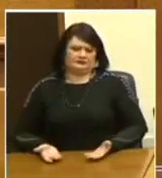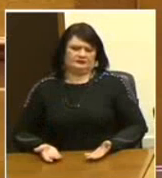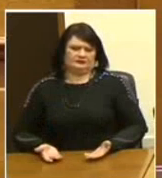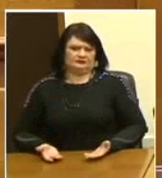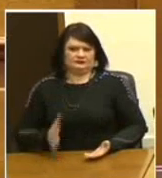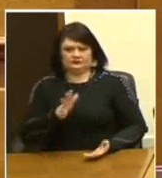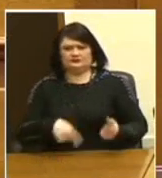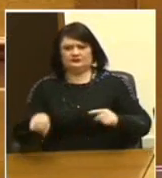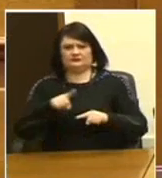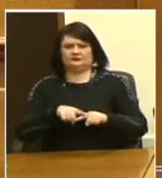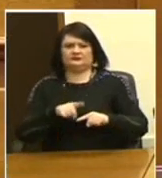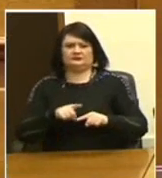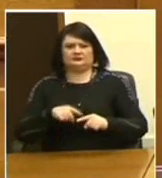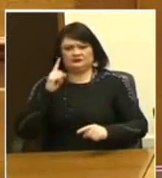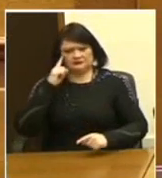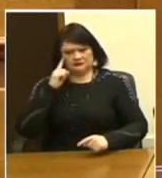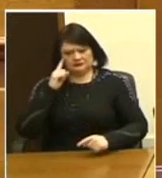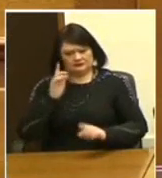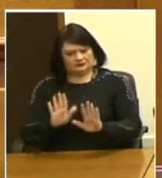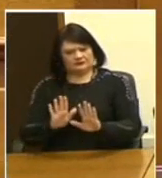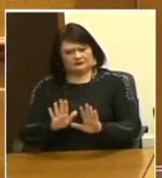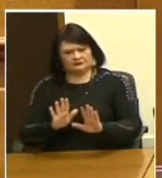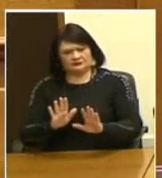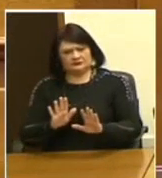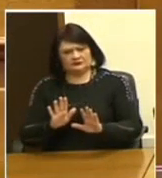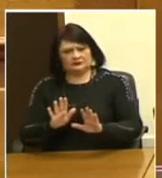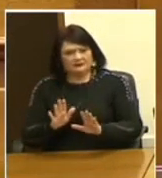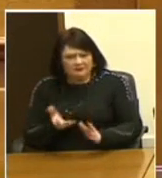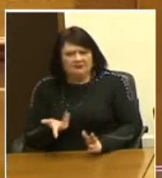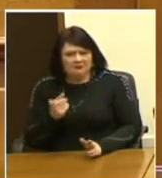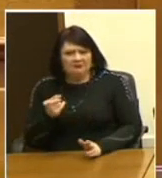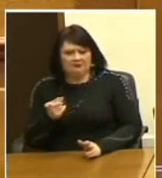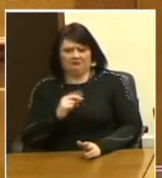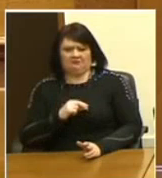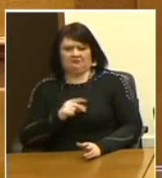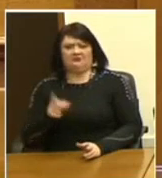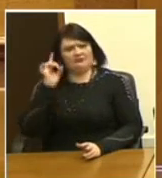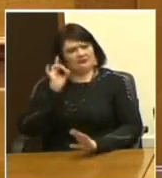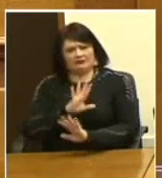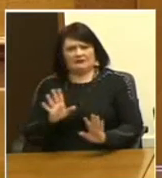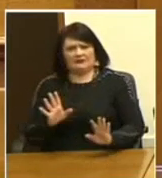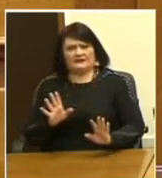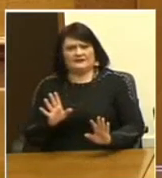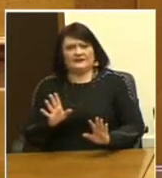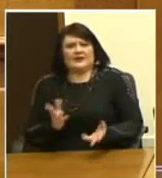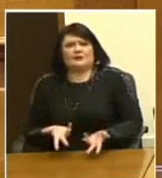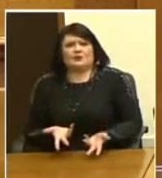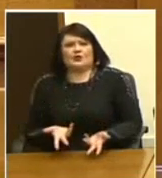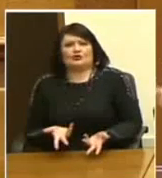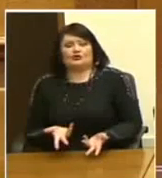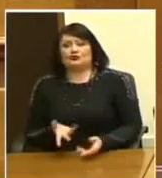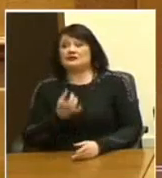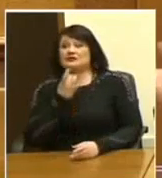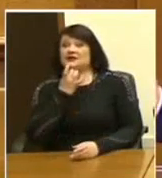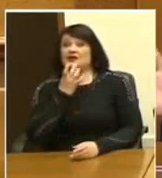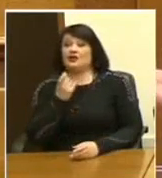το οποίο, στο οποίο επιμόνως απευθύνεστε το τελευταίο διάστημα, που δεν μπορεί να καταλάβει πως είναι δυνατόν να είστε τόσο σκληρός Μακεδονομάχος, αν